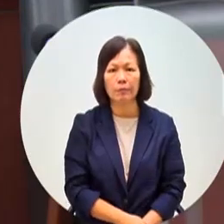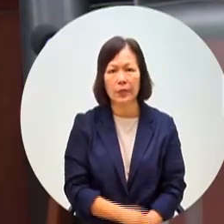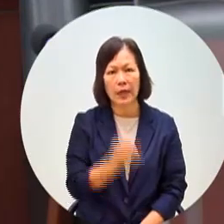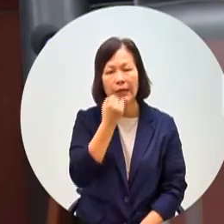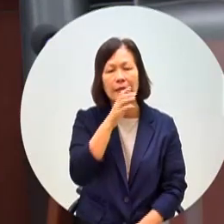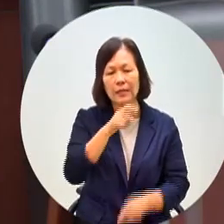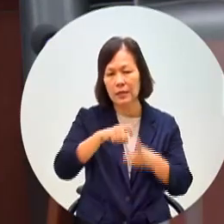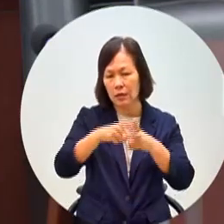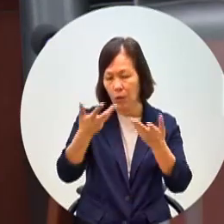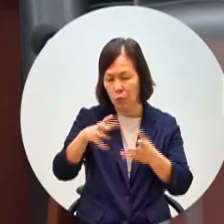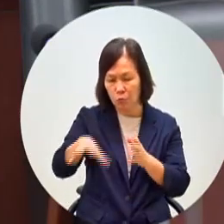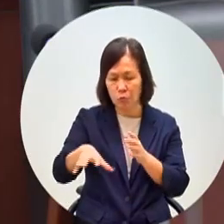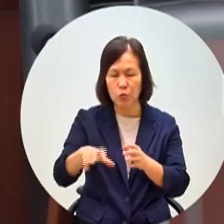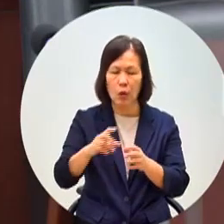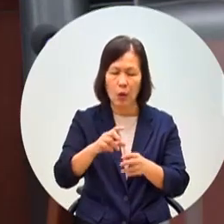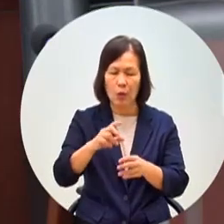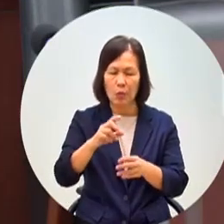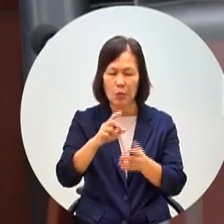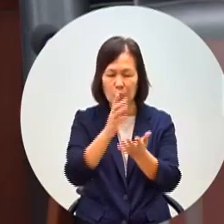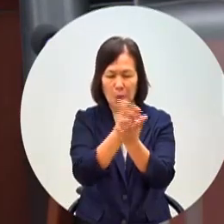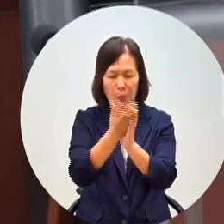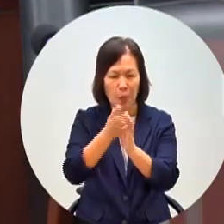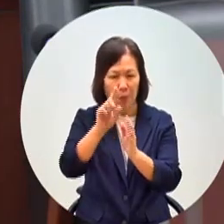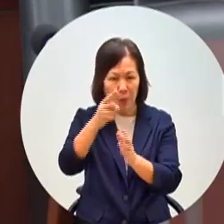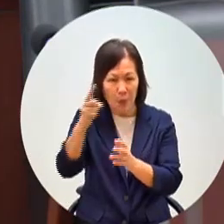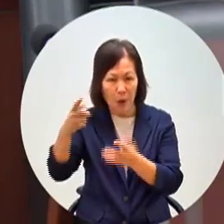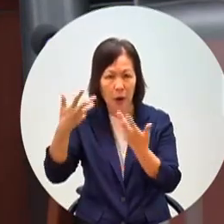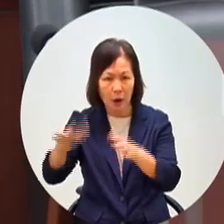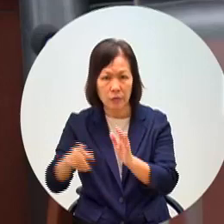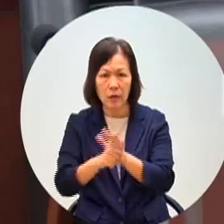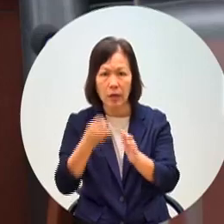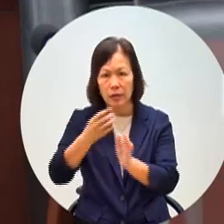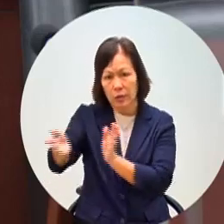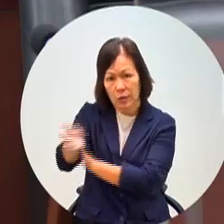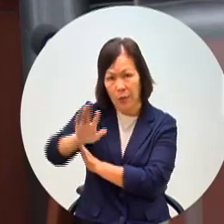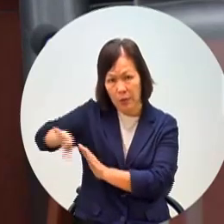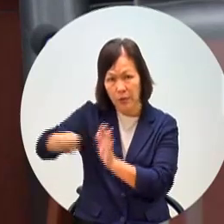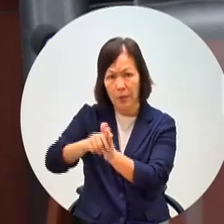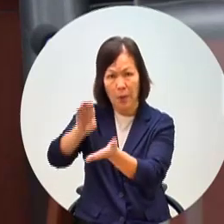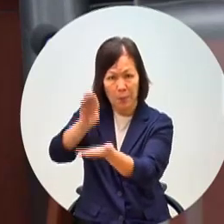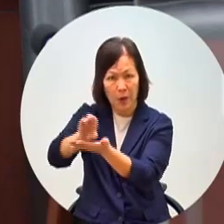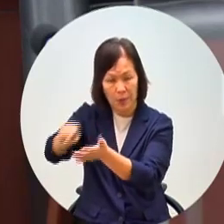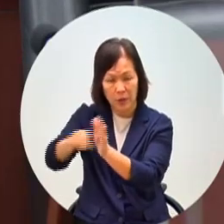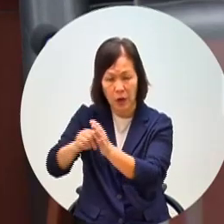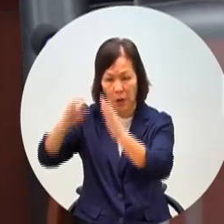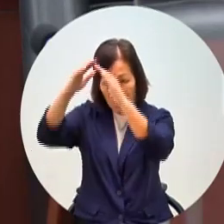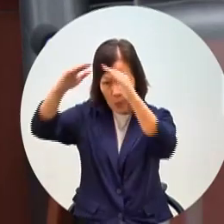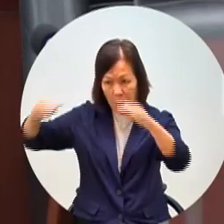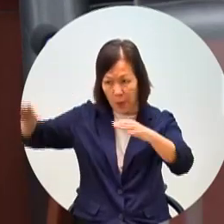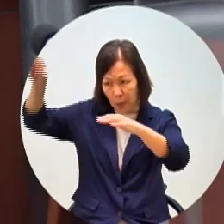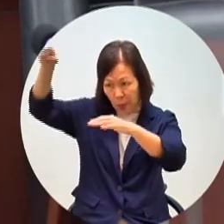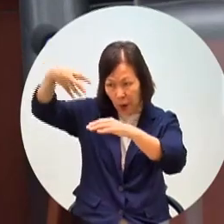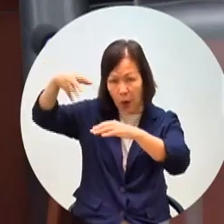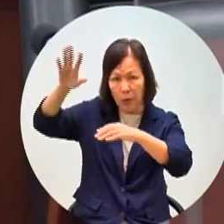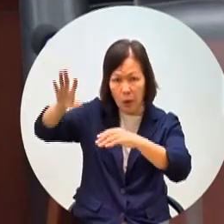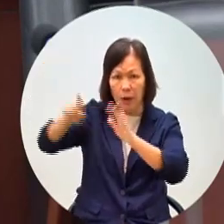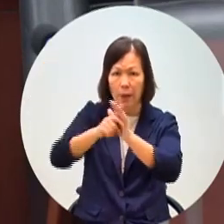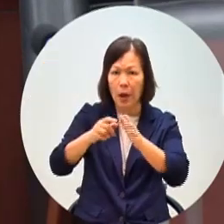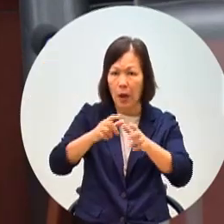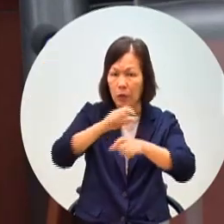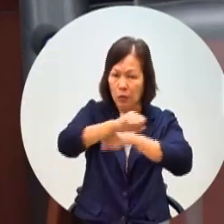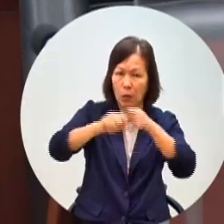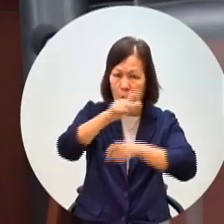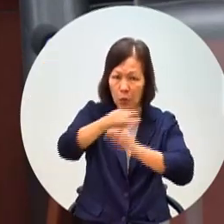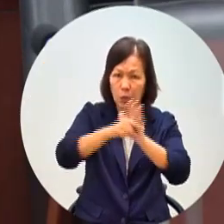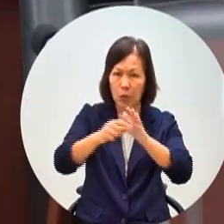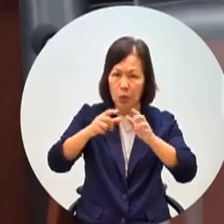公务局真的理由很多啦，但是我们看右边哦，人家停车场都可以有遮阳的太阳能，宠物公园也都能